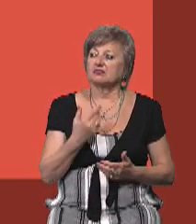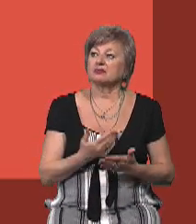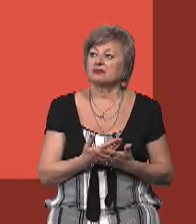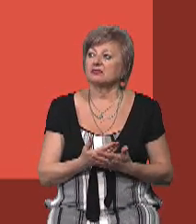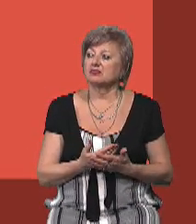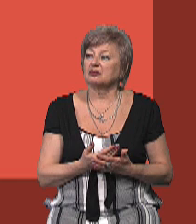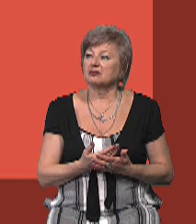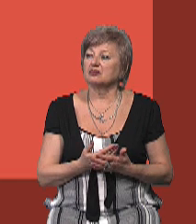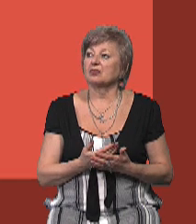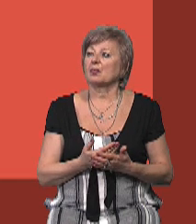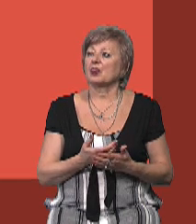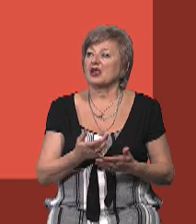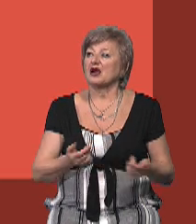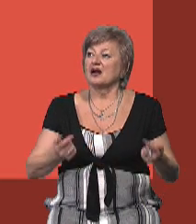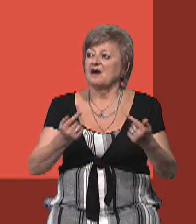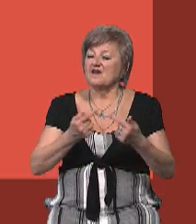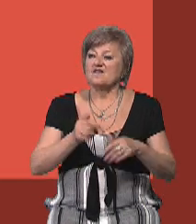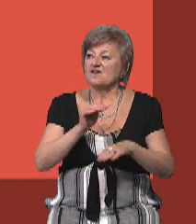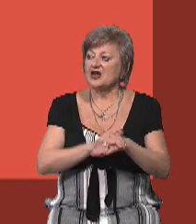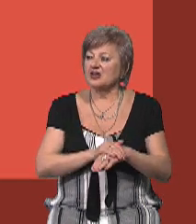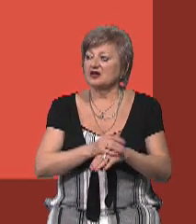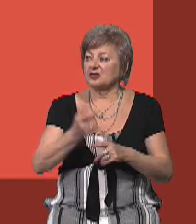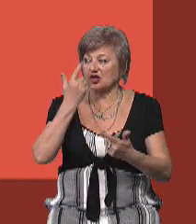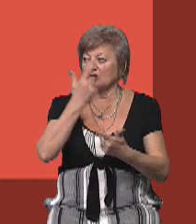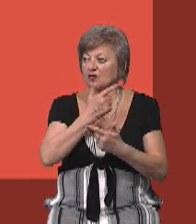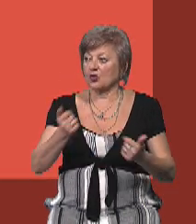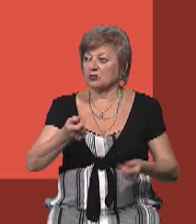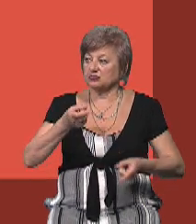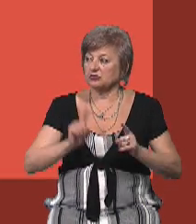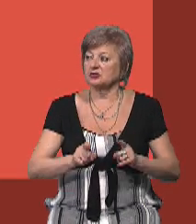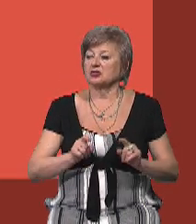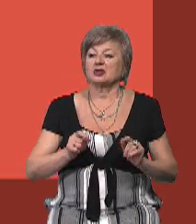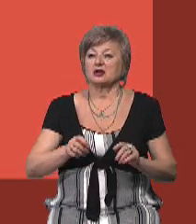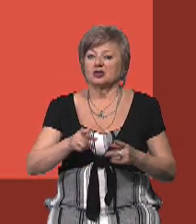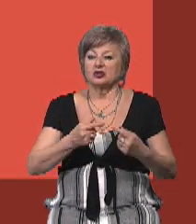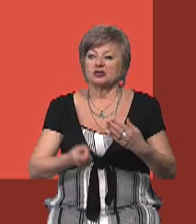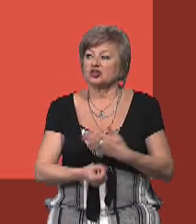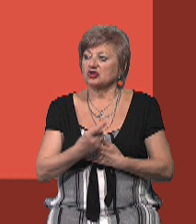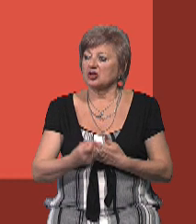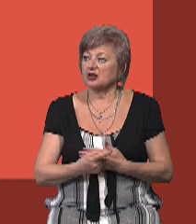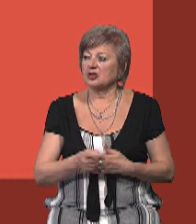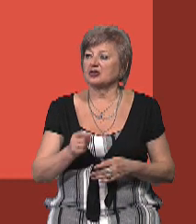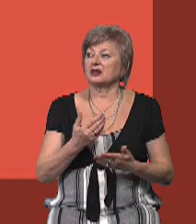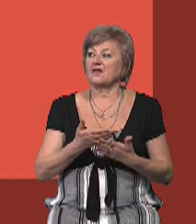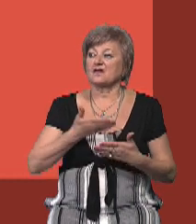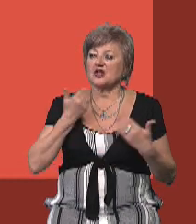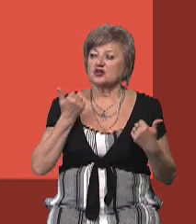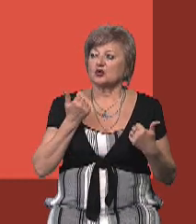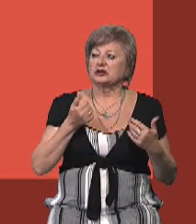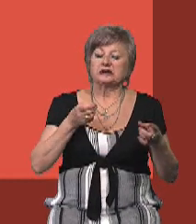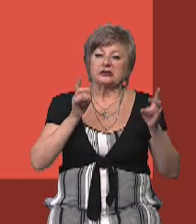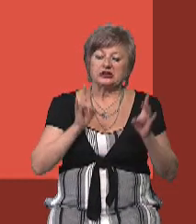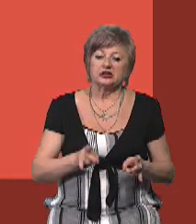ознака історичного міфу – це викривлення інформації історичних джерел. Друга – це відсутність критичних настанов щодо тієї чи іншої події. Третє